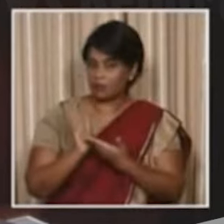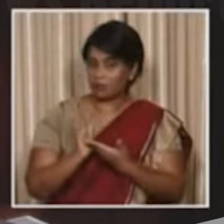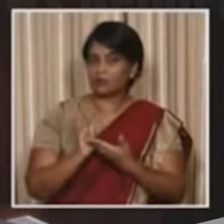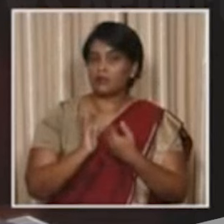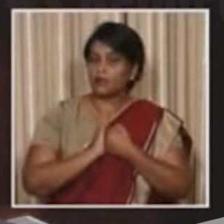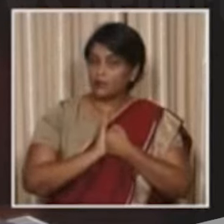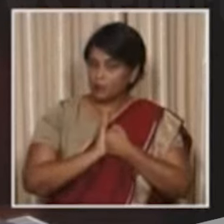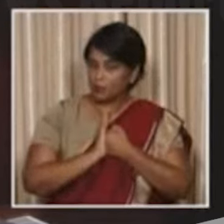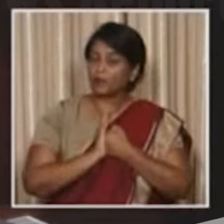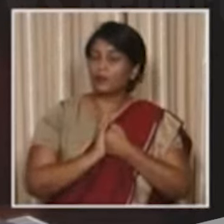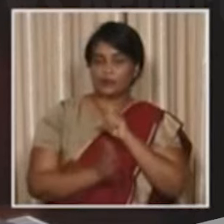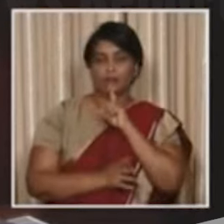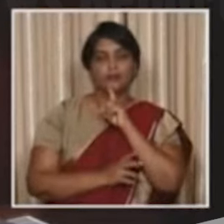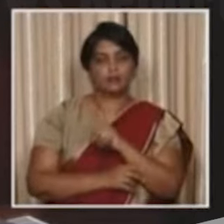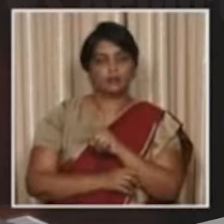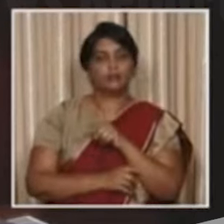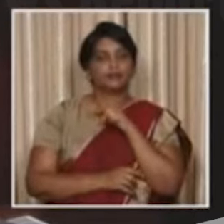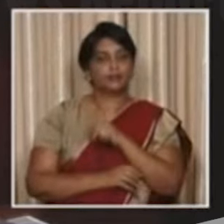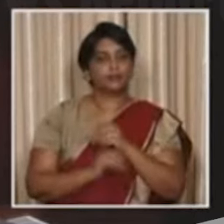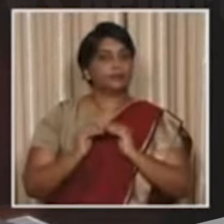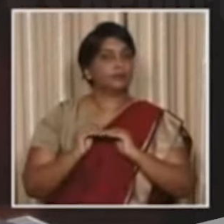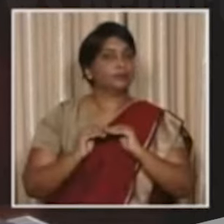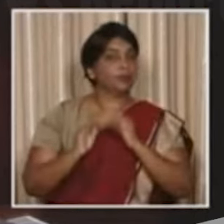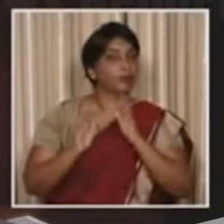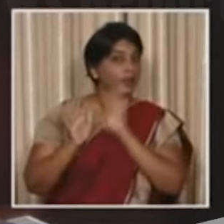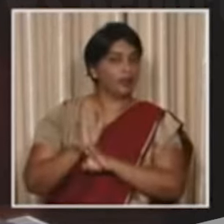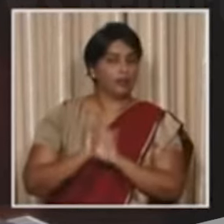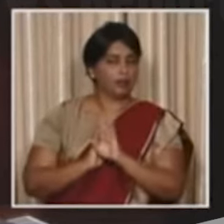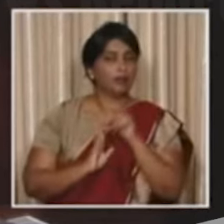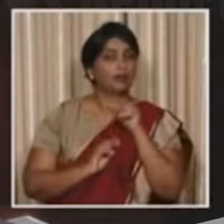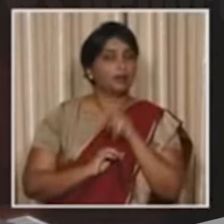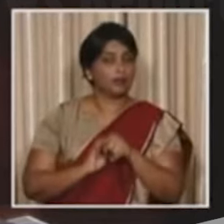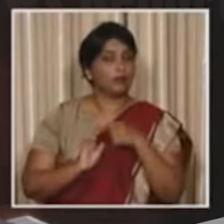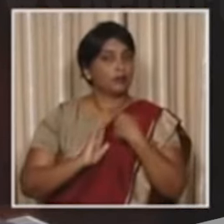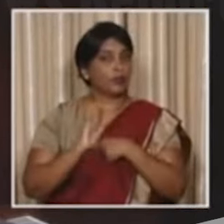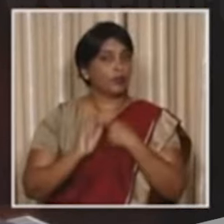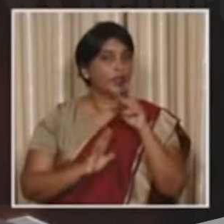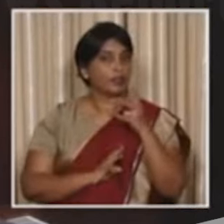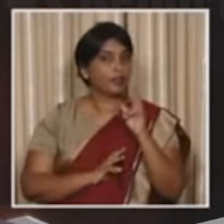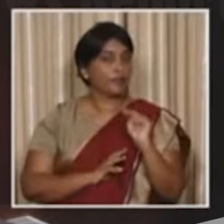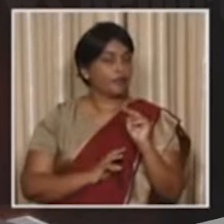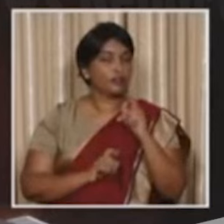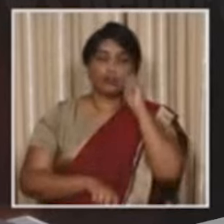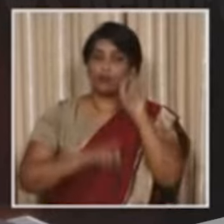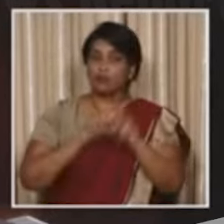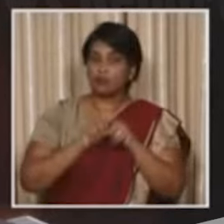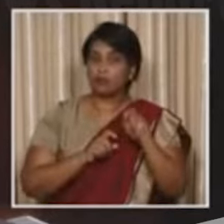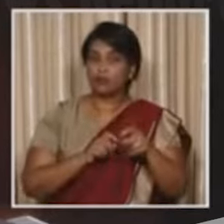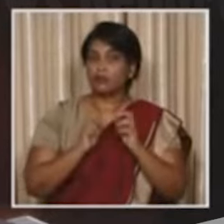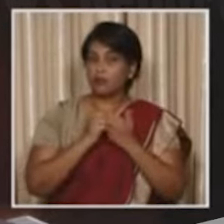ගරු කරනවා ඒ තීන්දුවට. එදෙනින් බැහැර කරලා නැහැ මේ රටේ 120,000